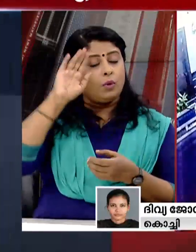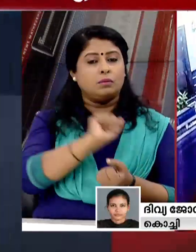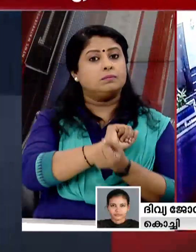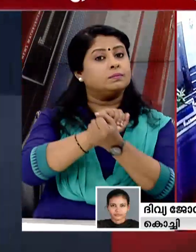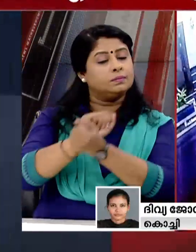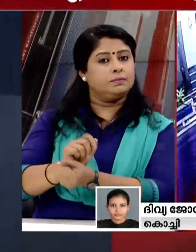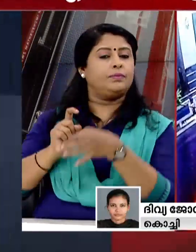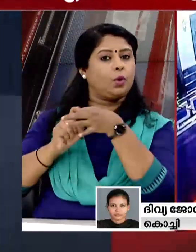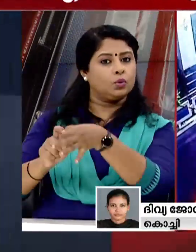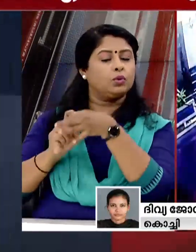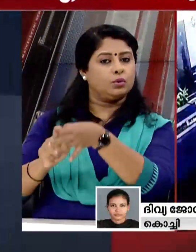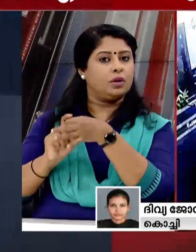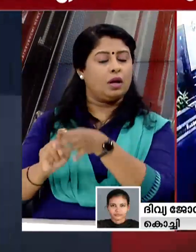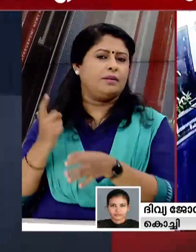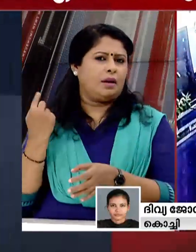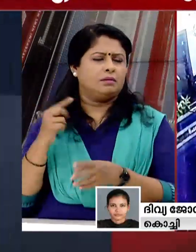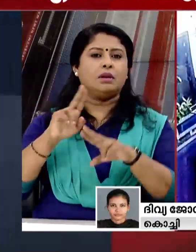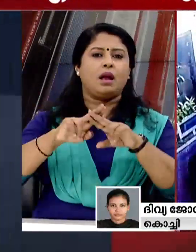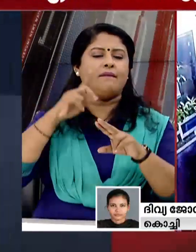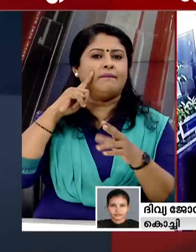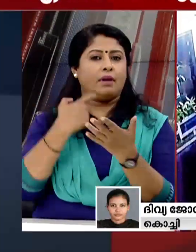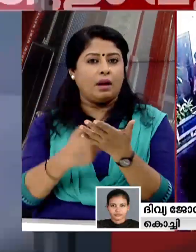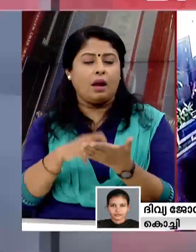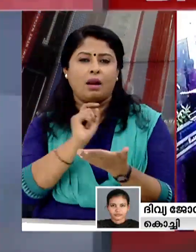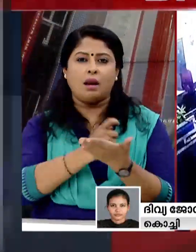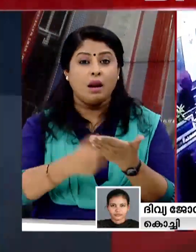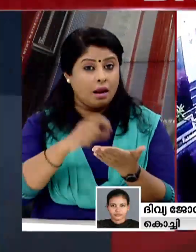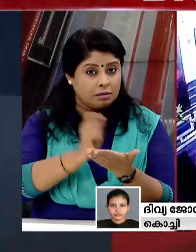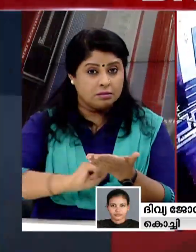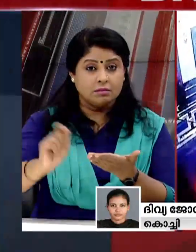കേസിൽ FIR രജിസ്റ്റർ ചെയ്തിട്ടുണ്ട്. നിലവിൽ പ്രതിയെ പോലീസ് ചോദ്യം ചെയ്ത് വരികയാണ്.